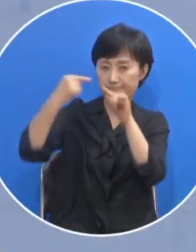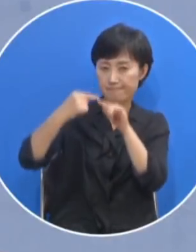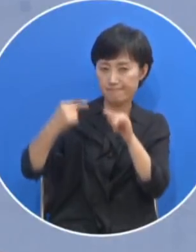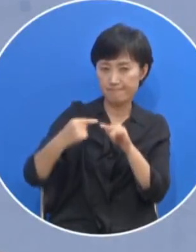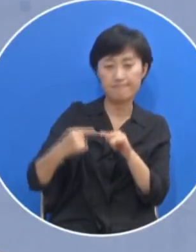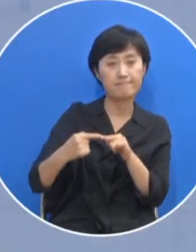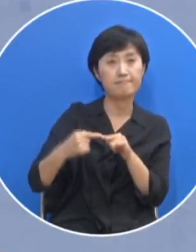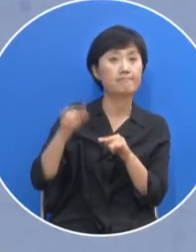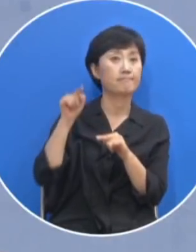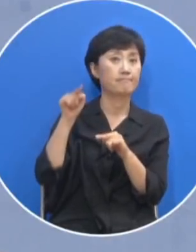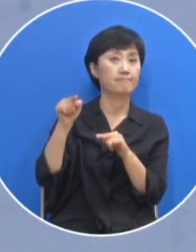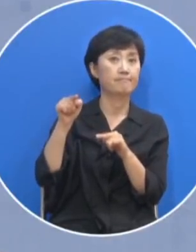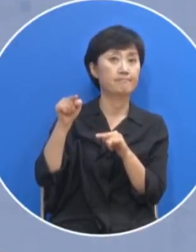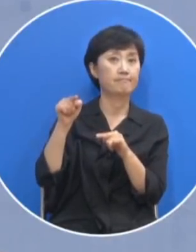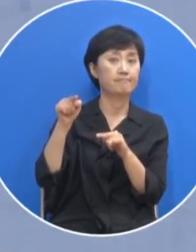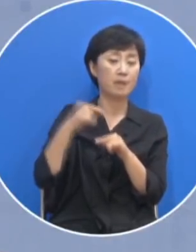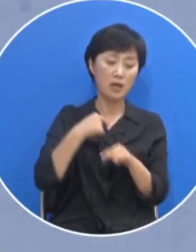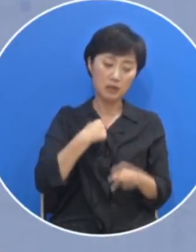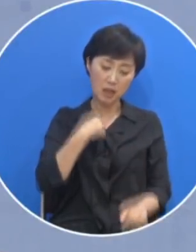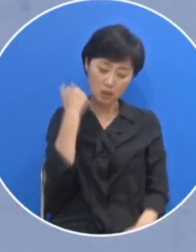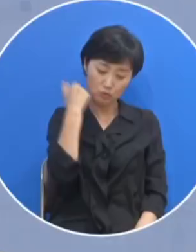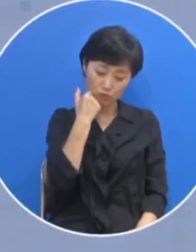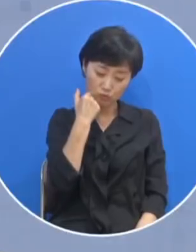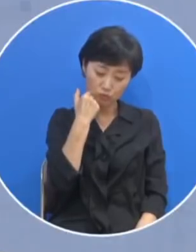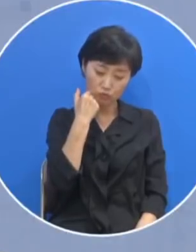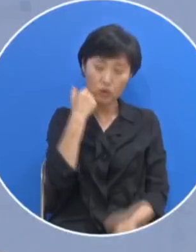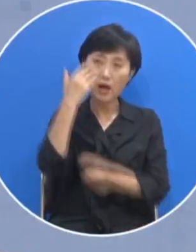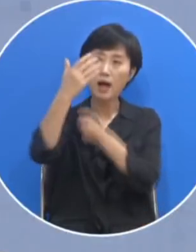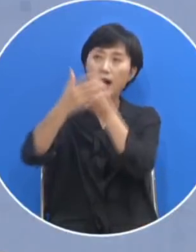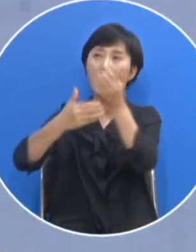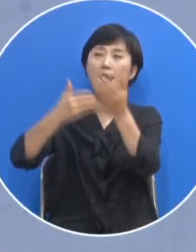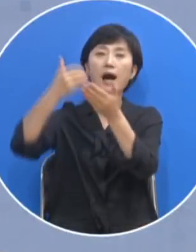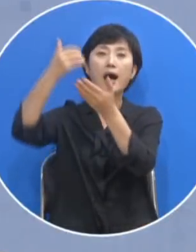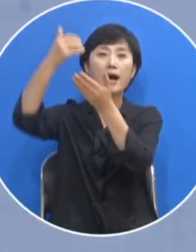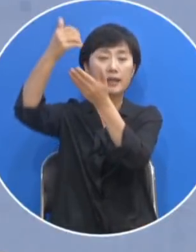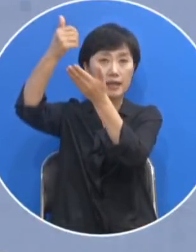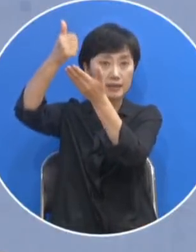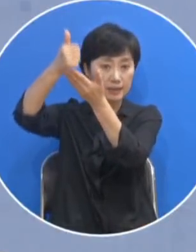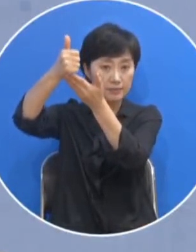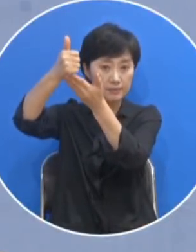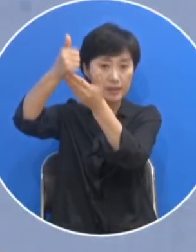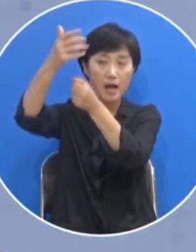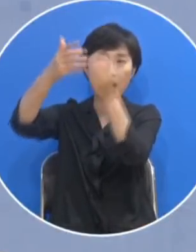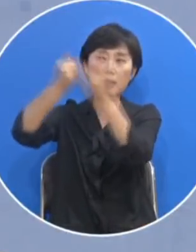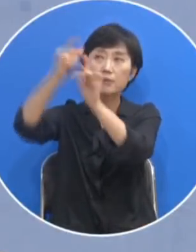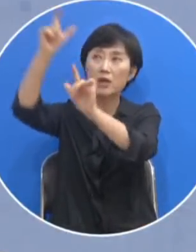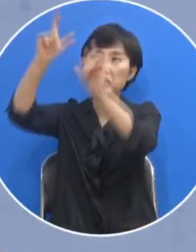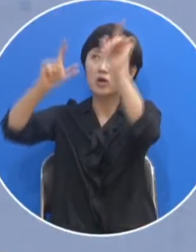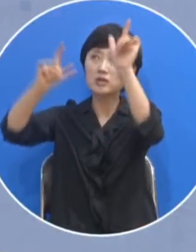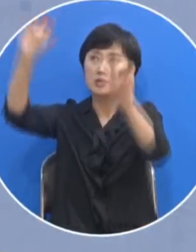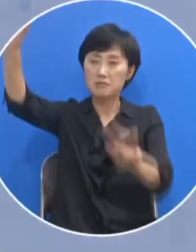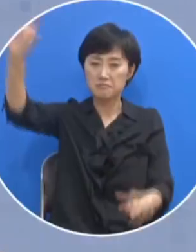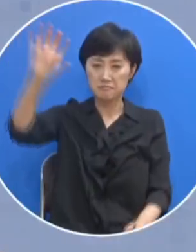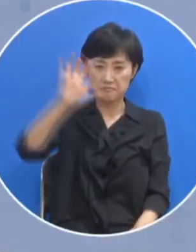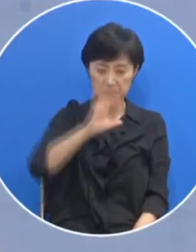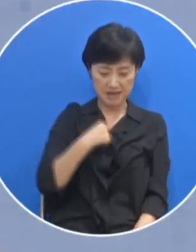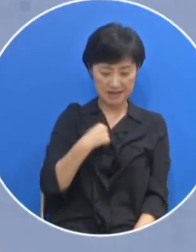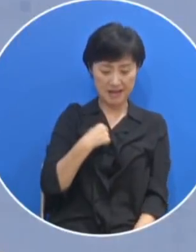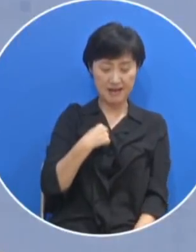피크민 2 캐고 때 쓴다 는 누구입니까 후회만 하나님이시며 닝 값만 가지고 있는 하나님의 형상 3